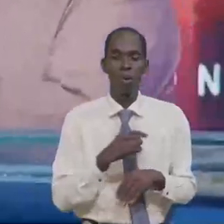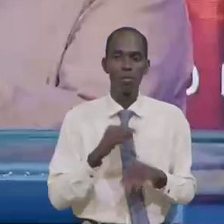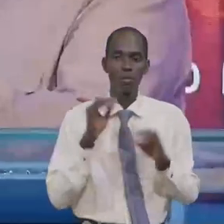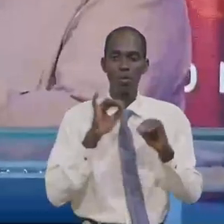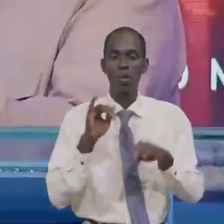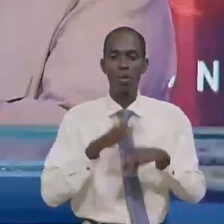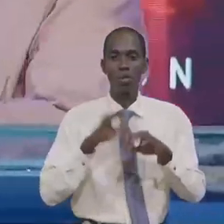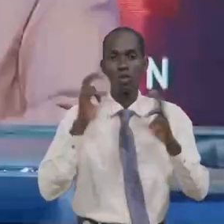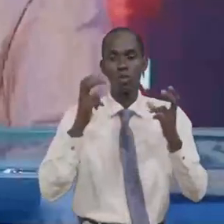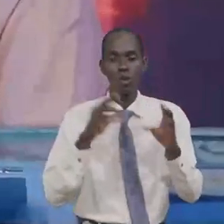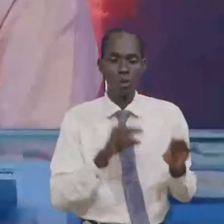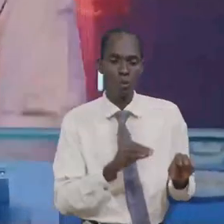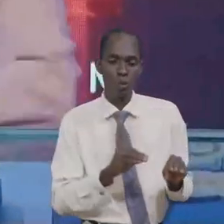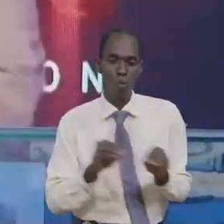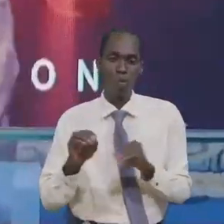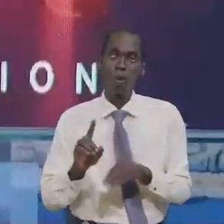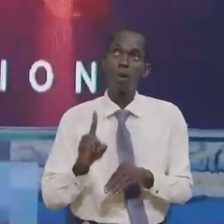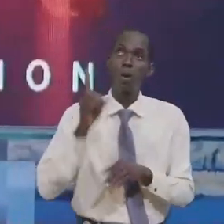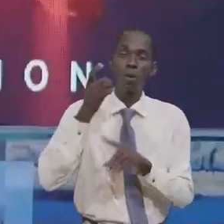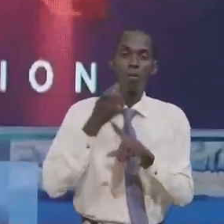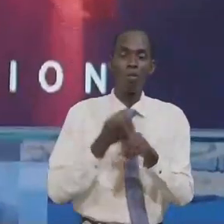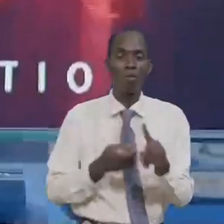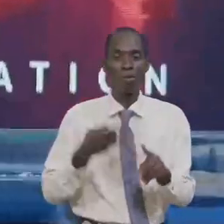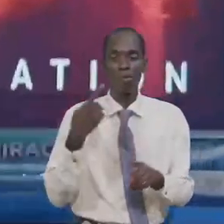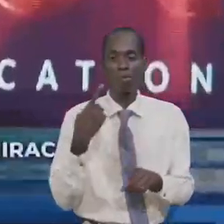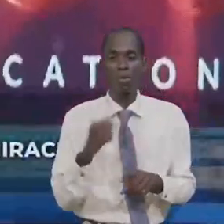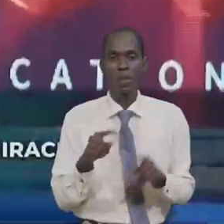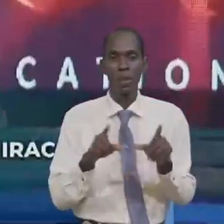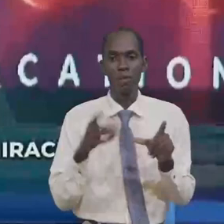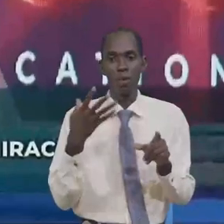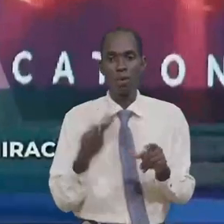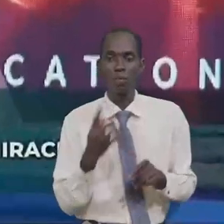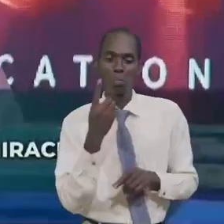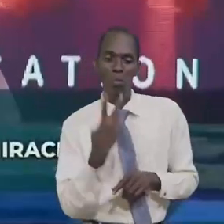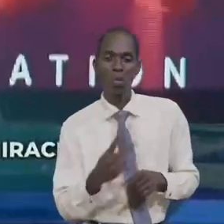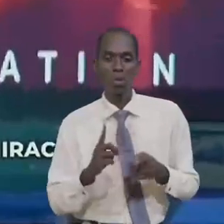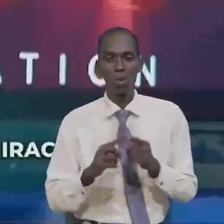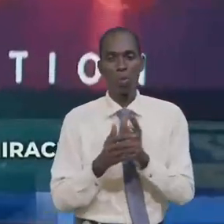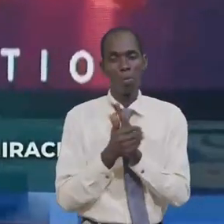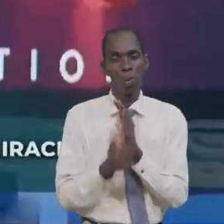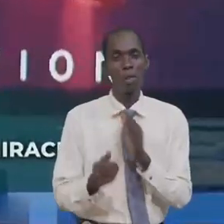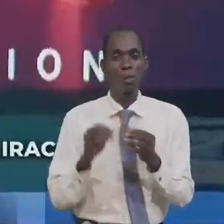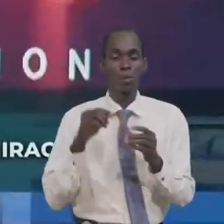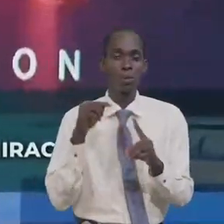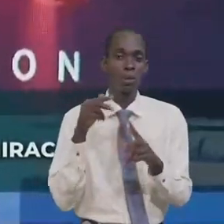médiathèque la maîtrise par un miracle il y a trois points considérés premièrement